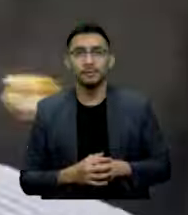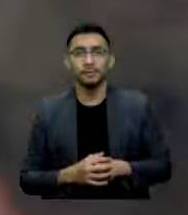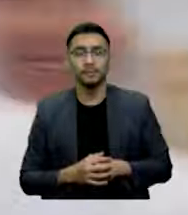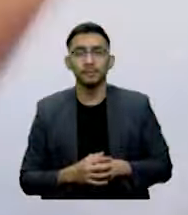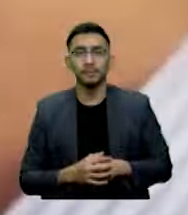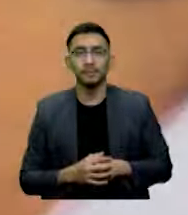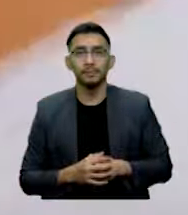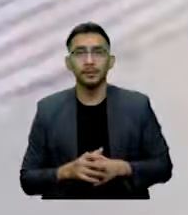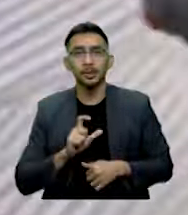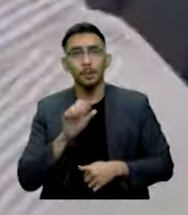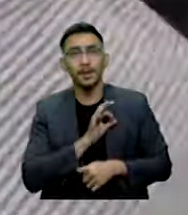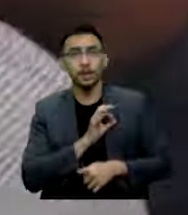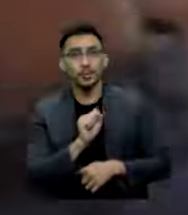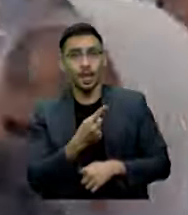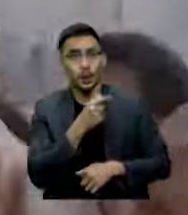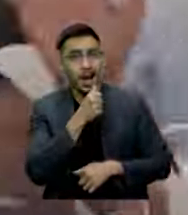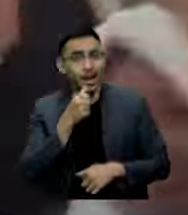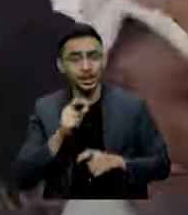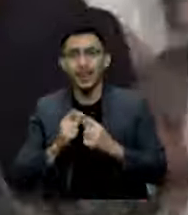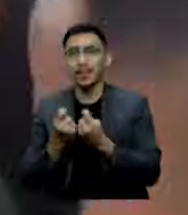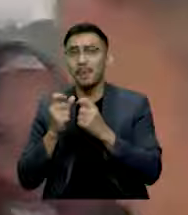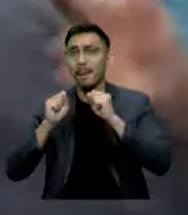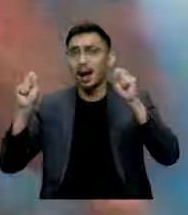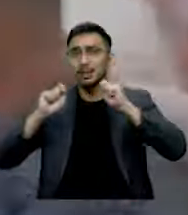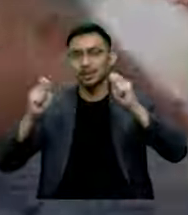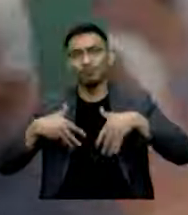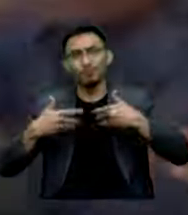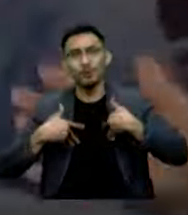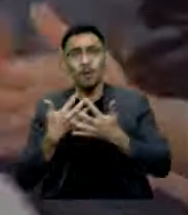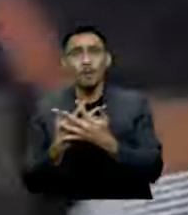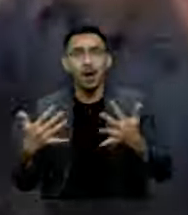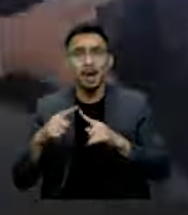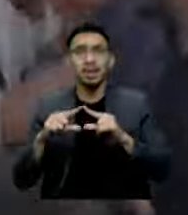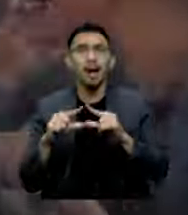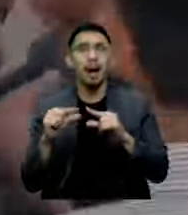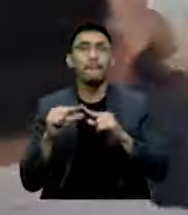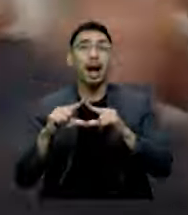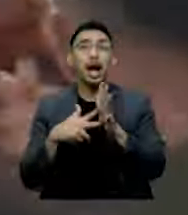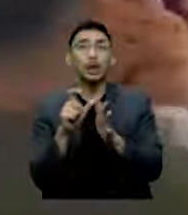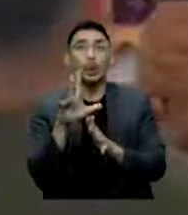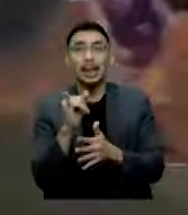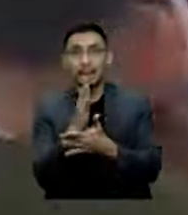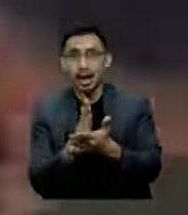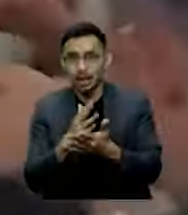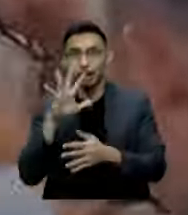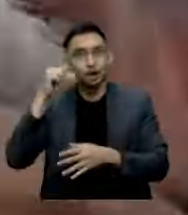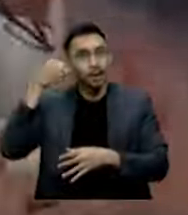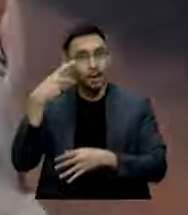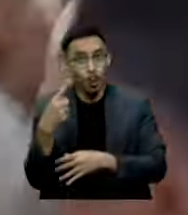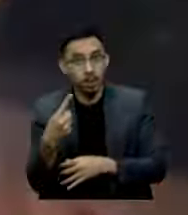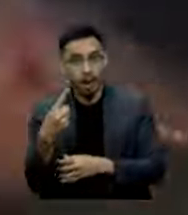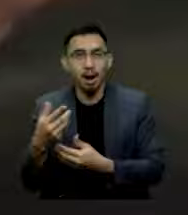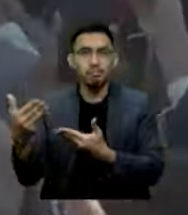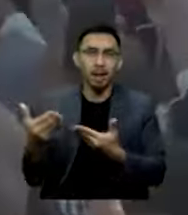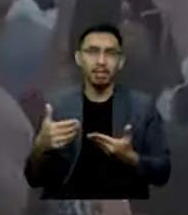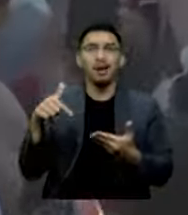Calon presiden nomor urut 1 Anies Baswedan bersama tim kampanye disambut antusias warga Tapanuli Tengah, Sumatera Utara. Anies menghadiri tablik